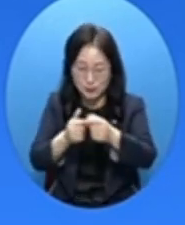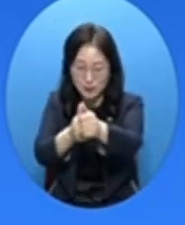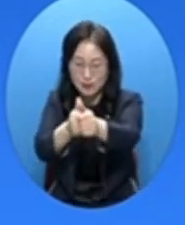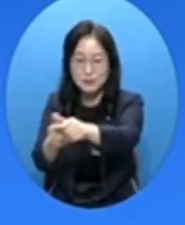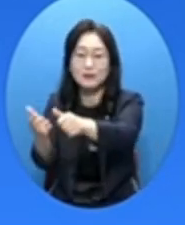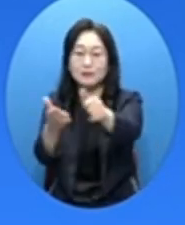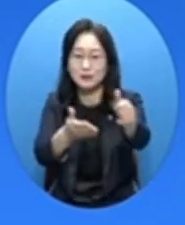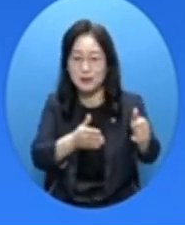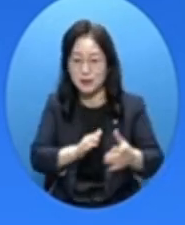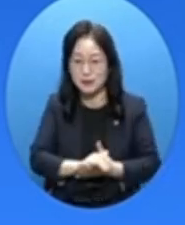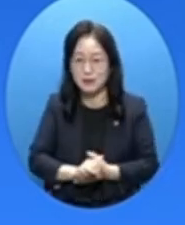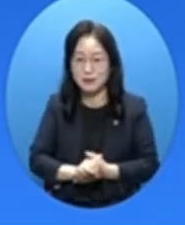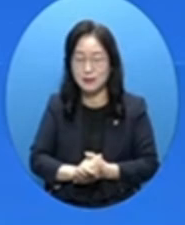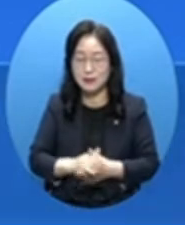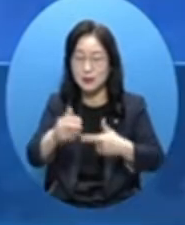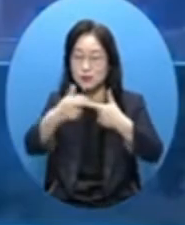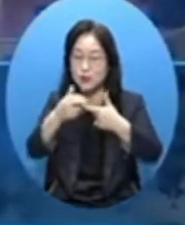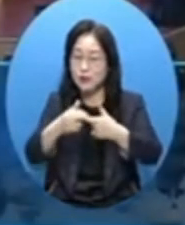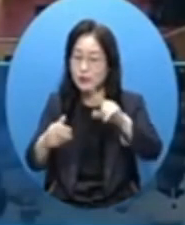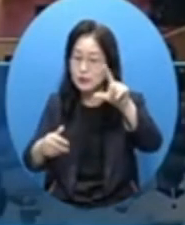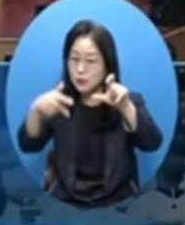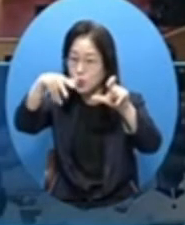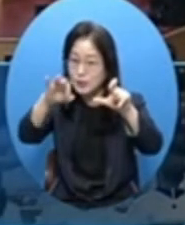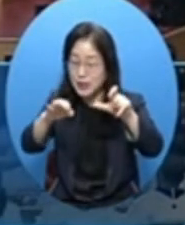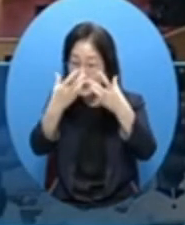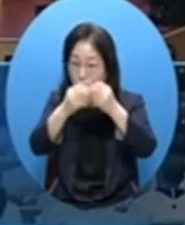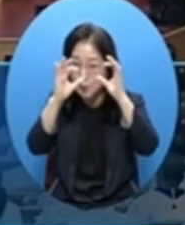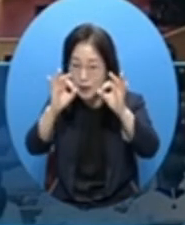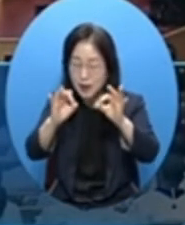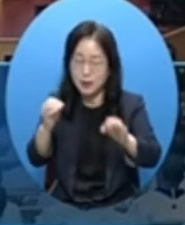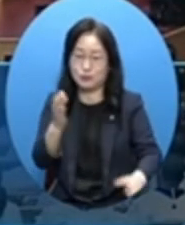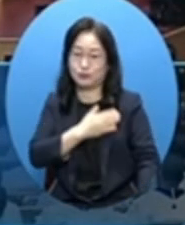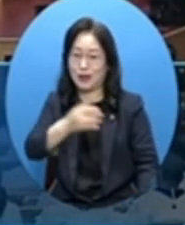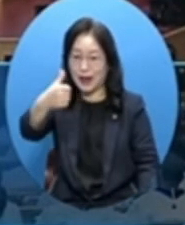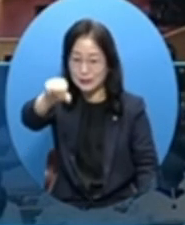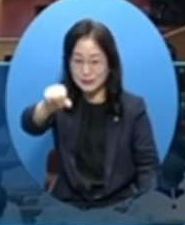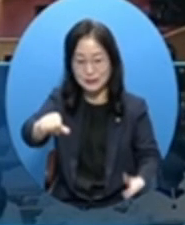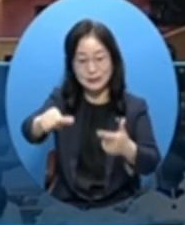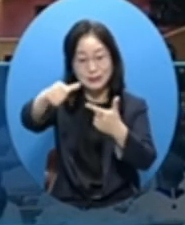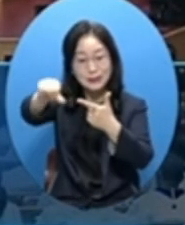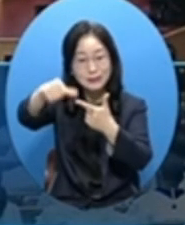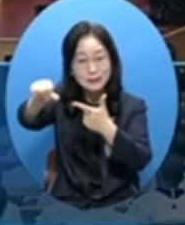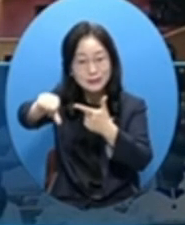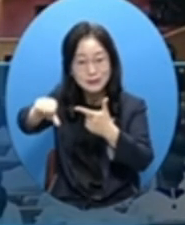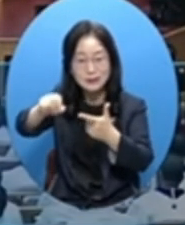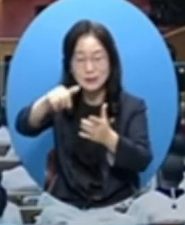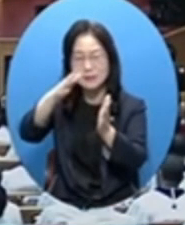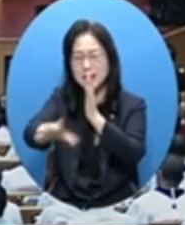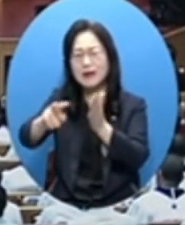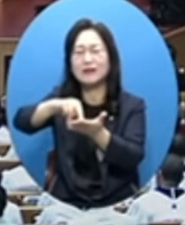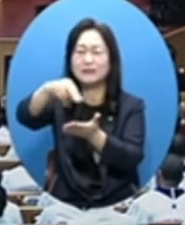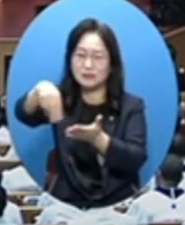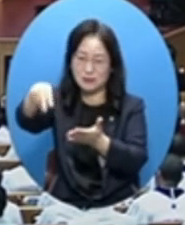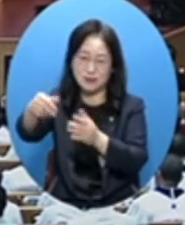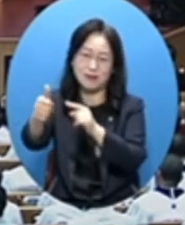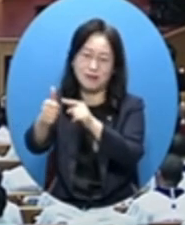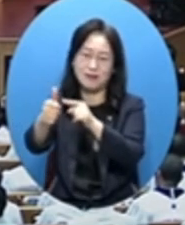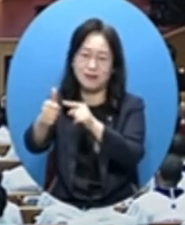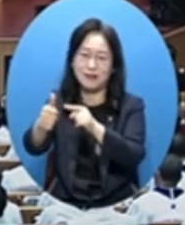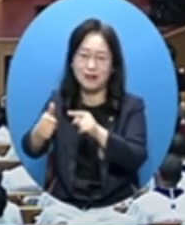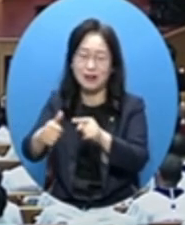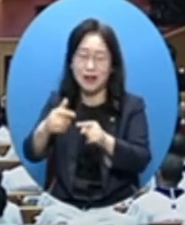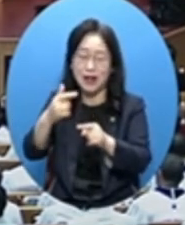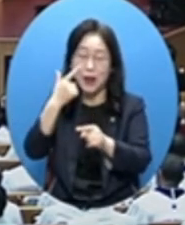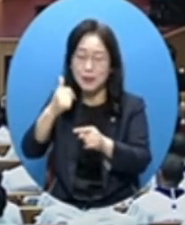되기를 바랍니다 누가복음 15장을 보면 부잣집 아들인 둘째 아들 탕자가 아버지